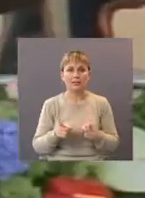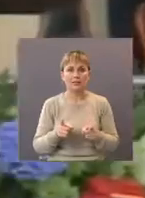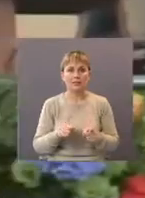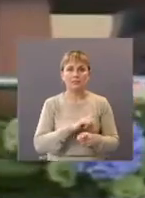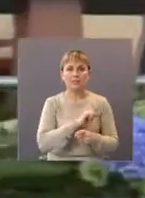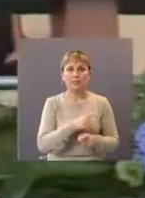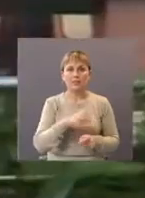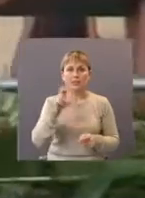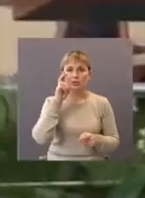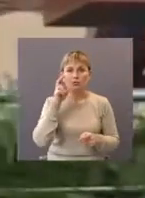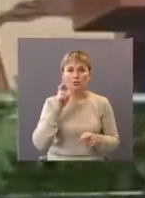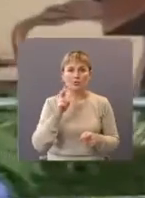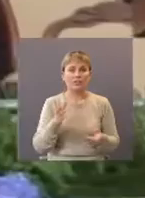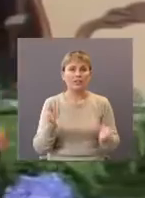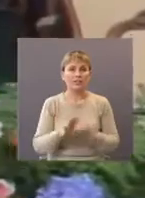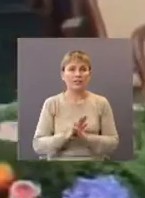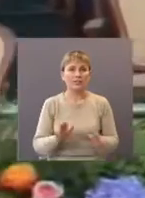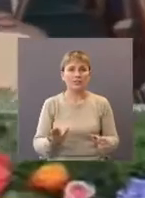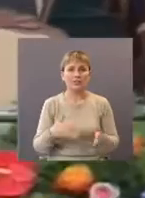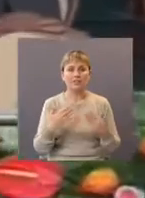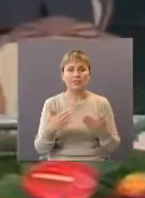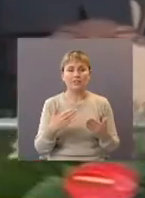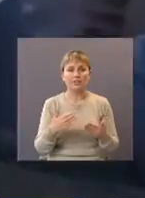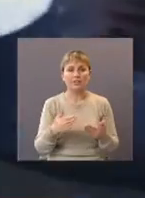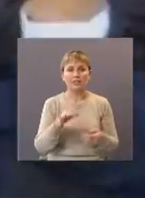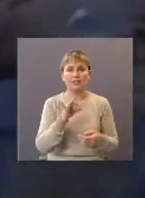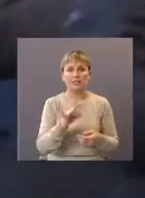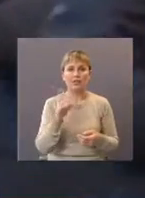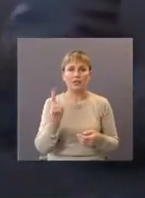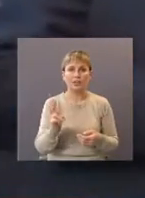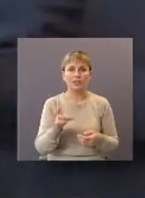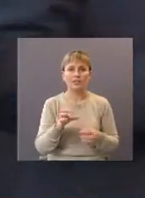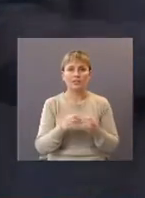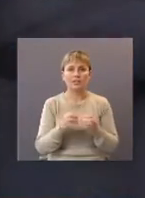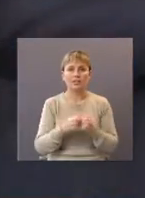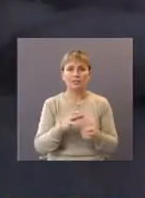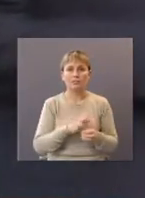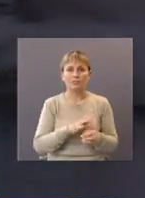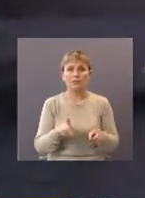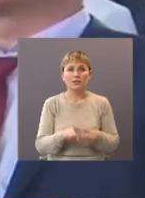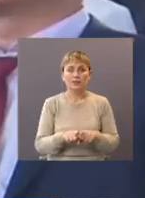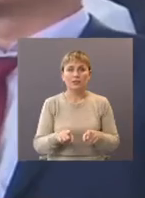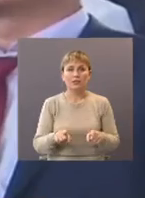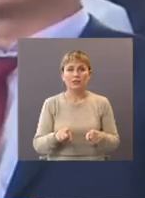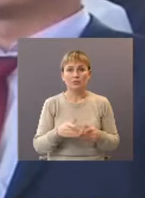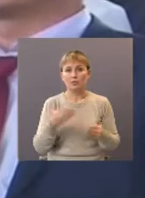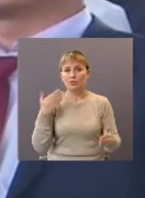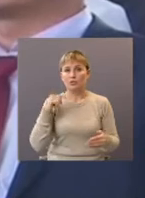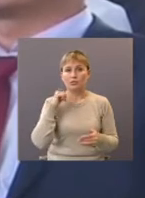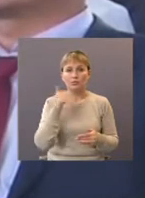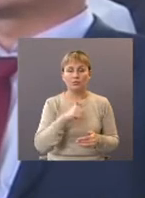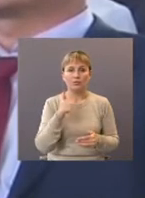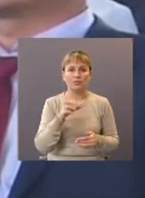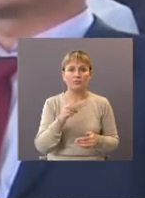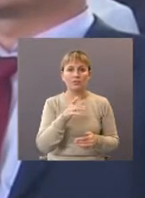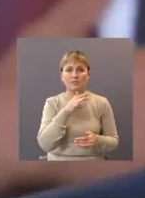сил в государстве практически не осталось. В отношении самого Ислама Каримова с десяток было подобных вбросов за предыдущие годы о его